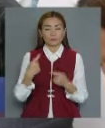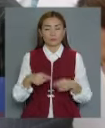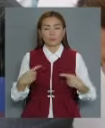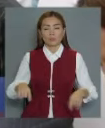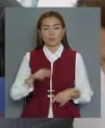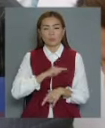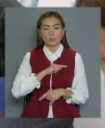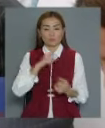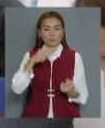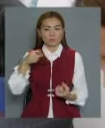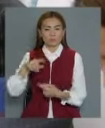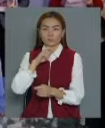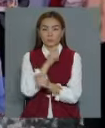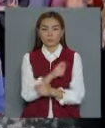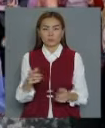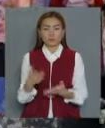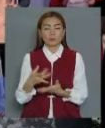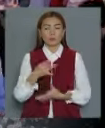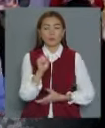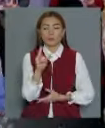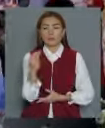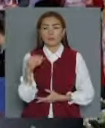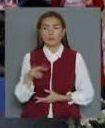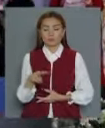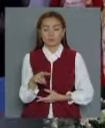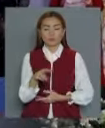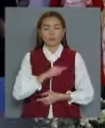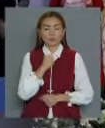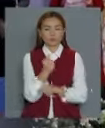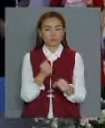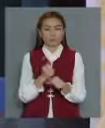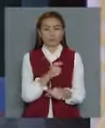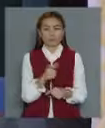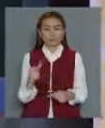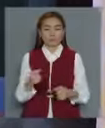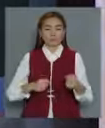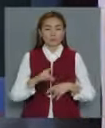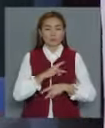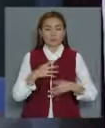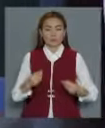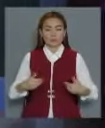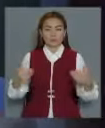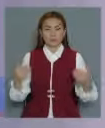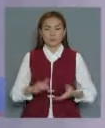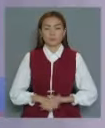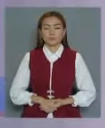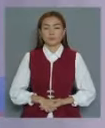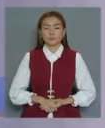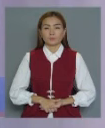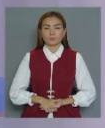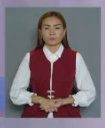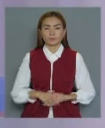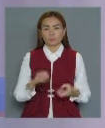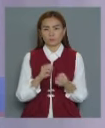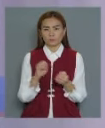номинацияларымен дипломдар табысталды. Аудан әкімі Қайрат Нұрлыбаев қара жұмыстың еңбеккерлерін кәсіби мерекелерімен құттықтады. Біз